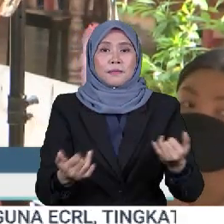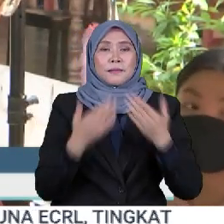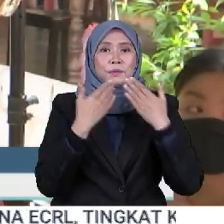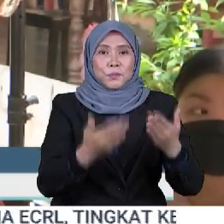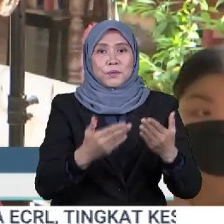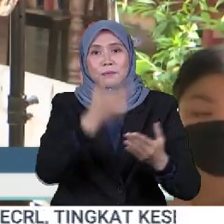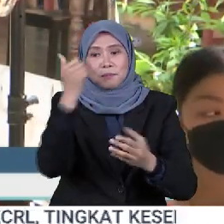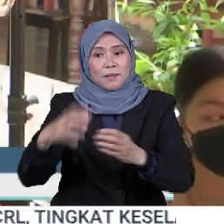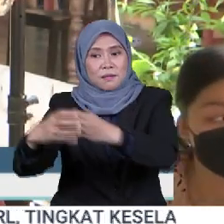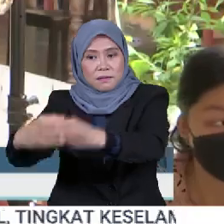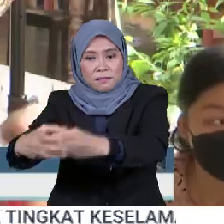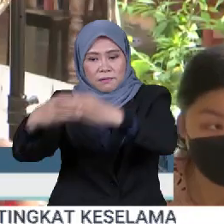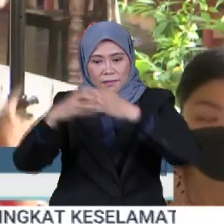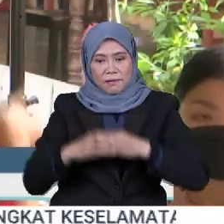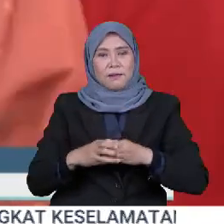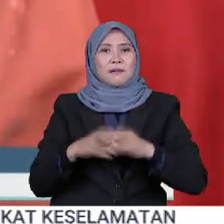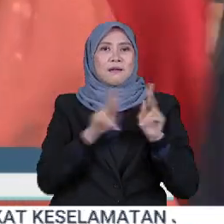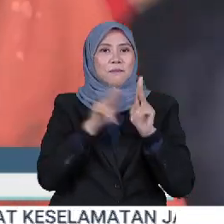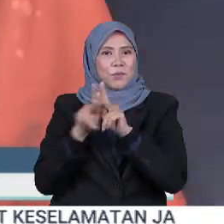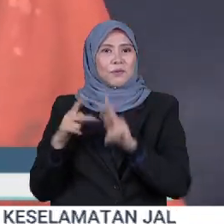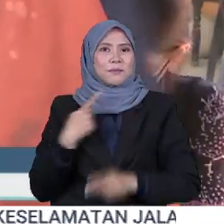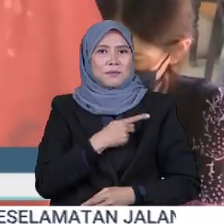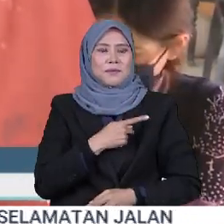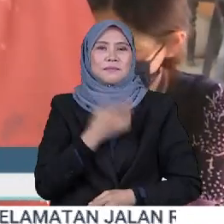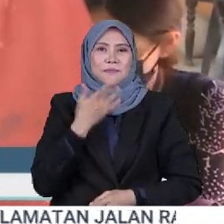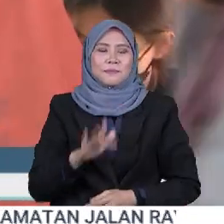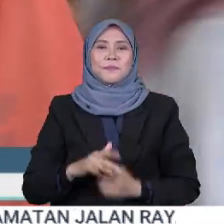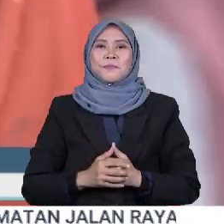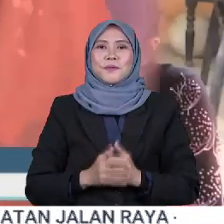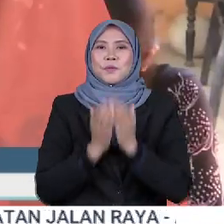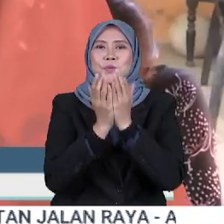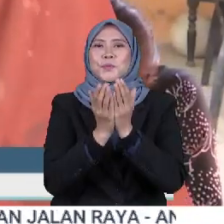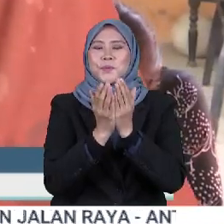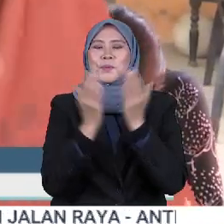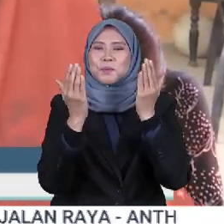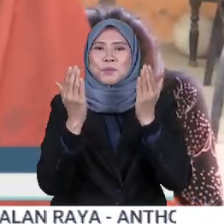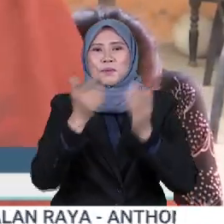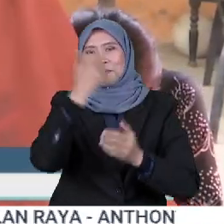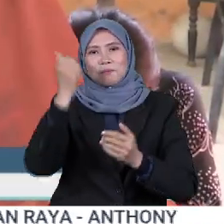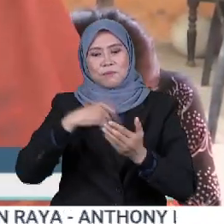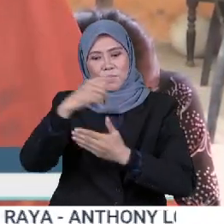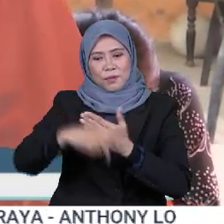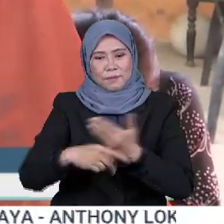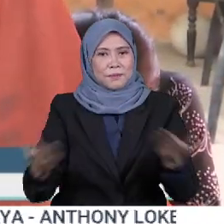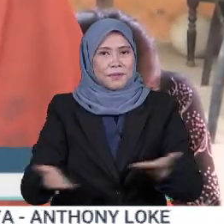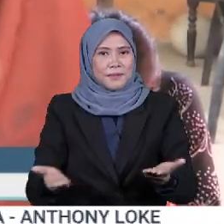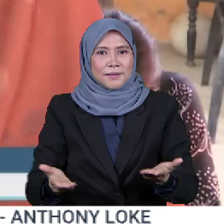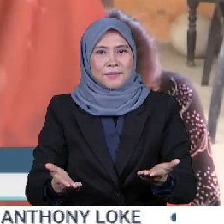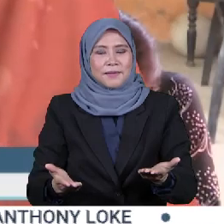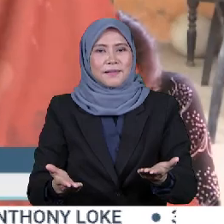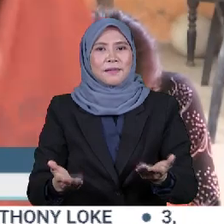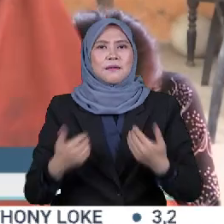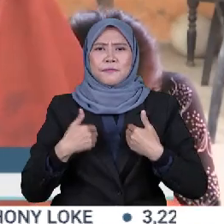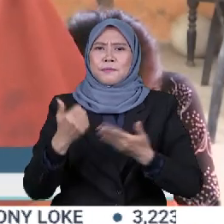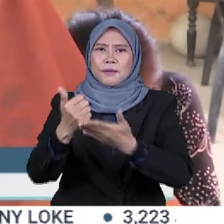kerana agensi kerjaan suri datang ke kampung kami ini. Kami bersyukur juga program-program yang dijalankan di sini, mana tahu